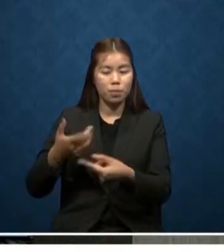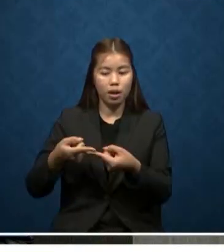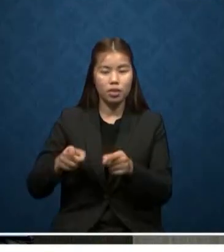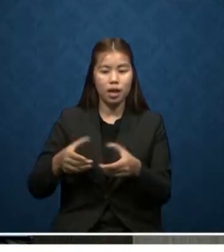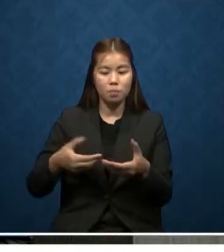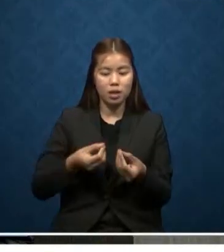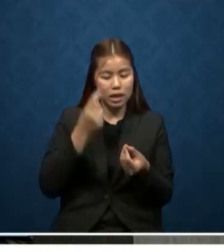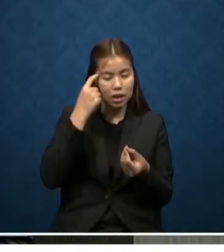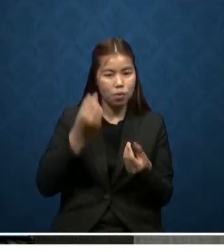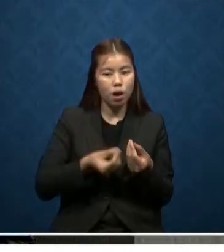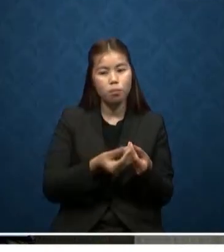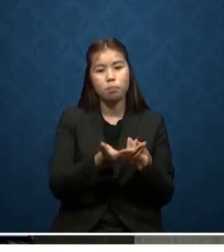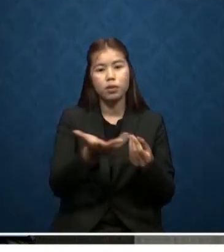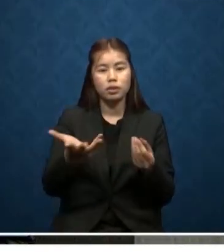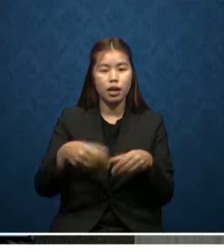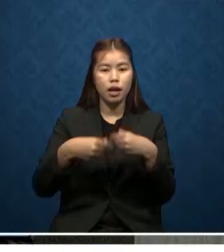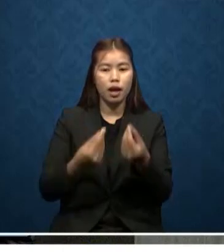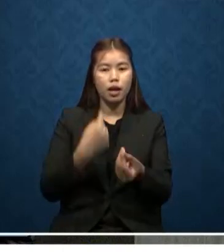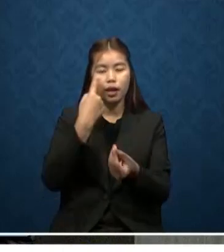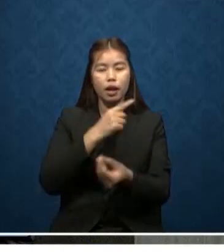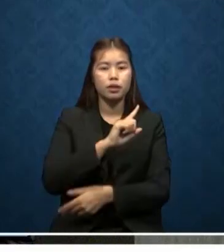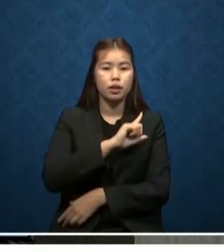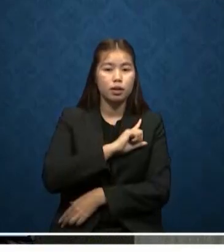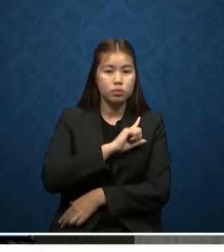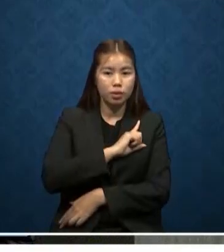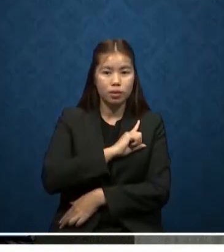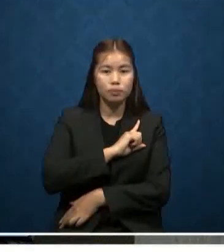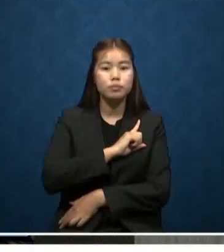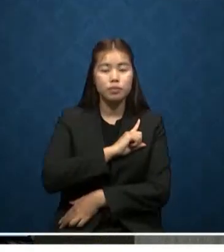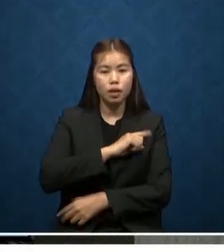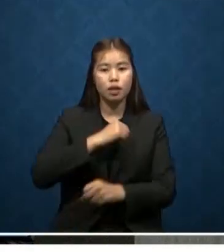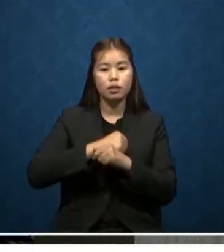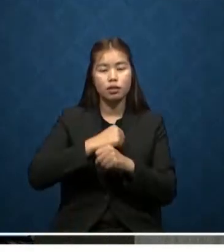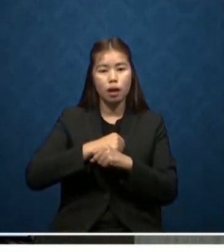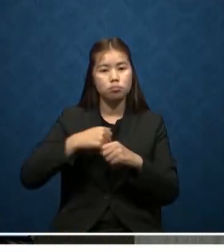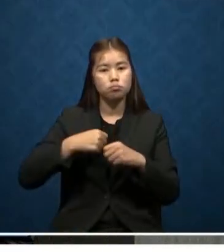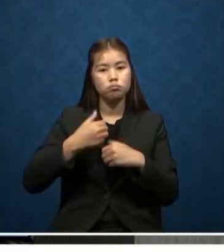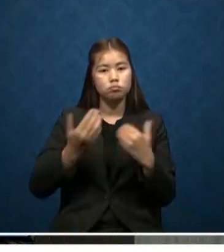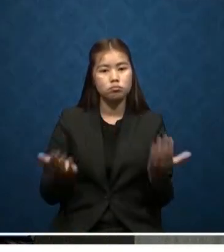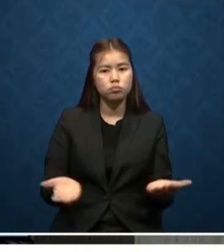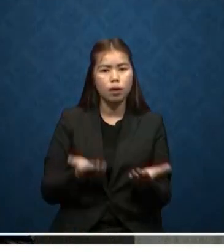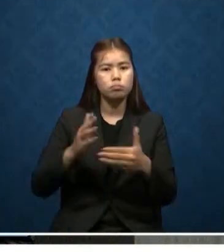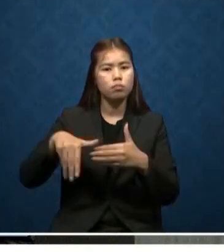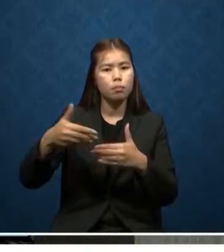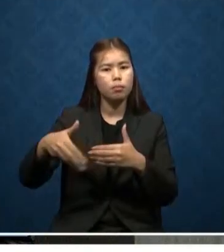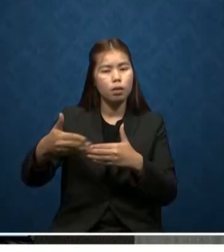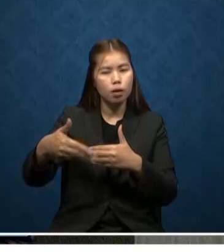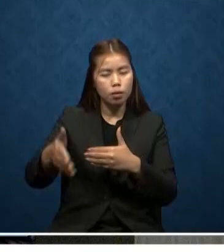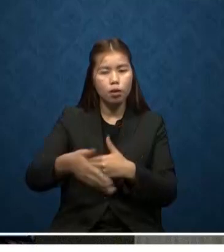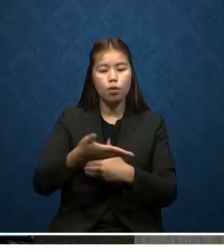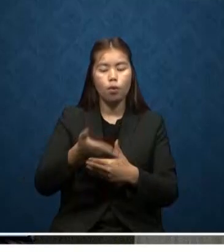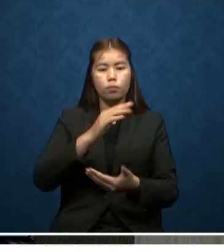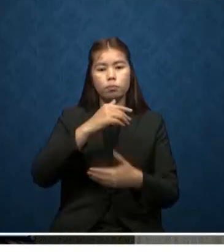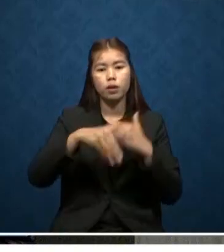เ่อให้กับผู้ที่รับผิดชอบเ่อดำเนินการขับเคลื่อนยุทธศาสตร์ชาติแล้วก็การปฏิรูป